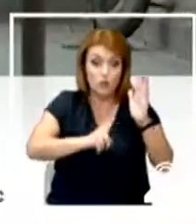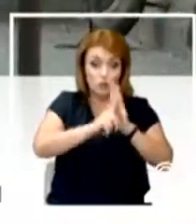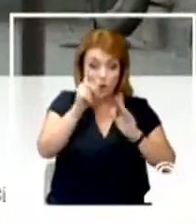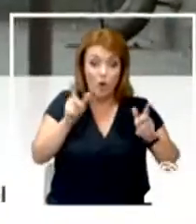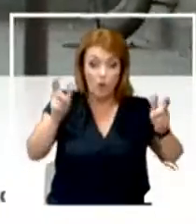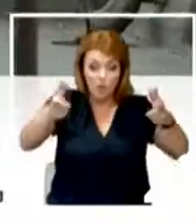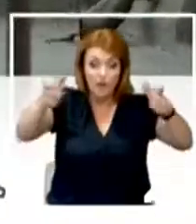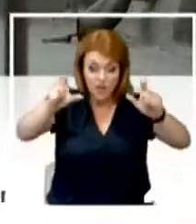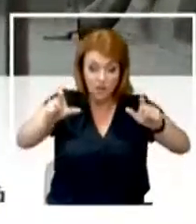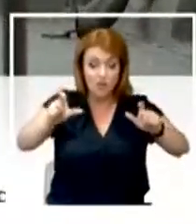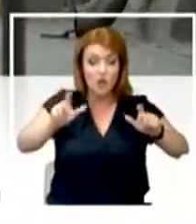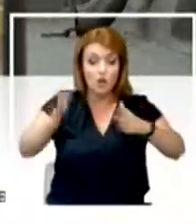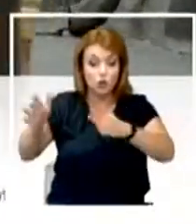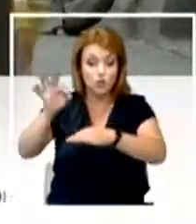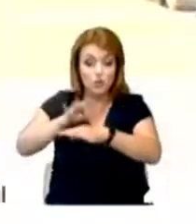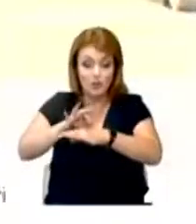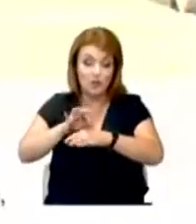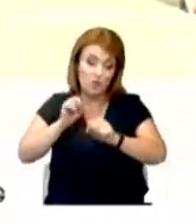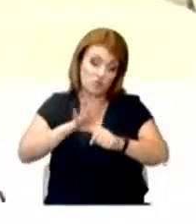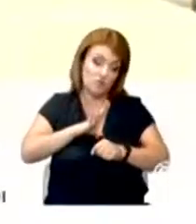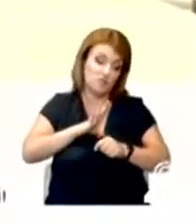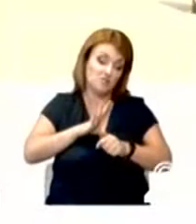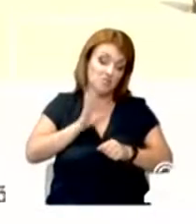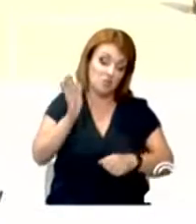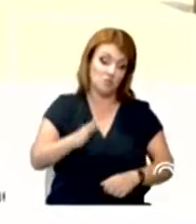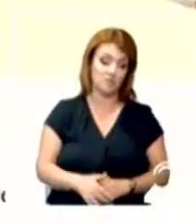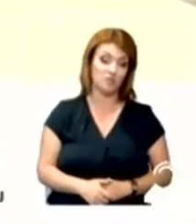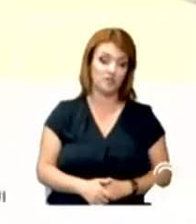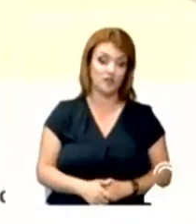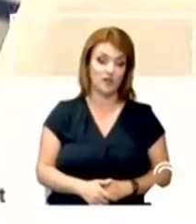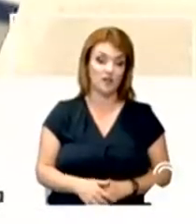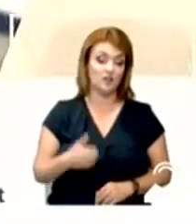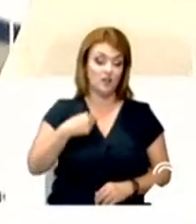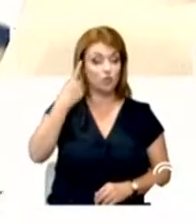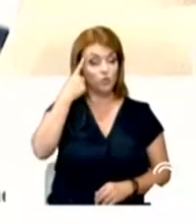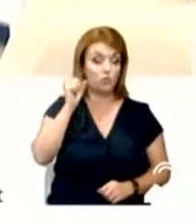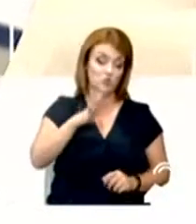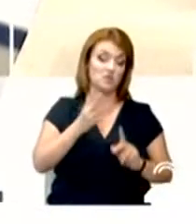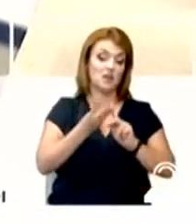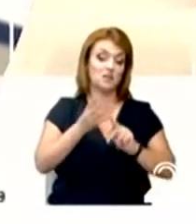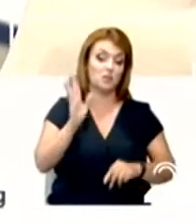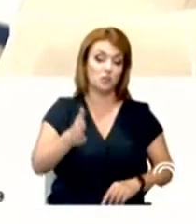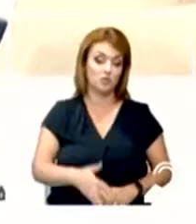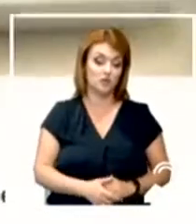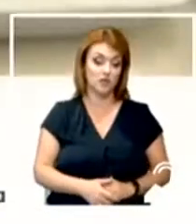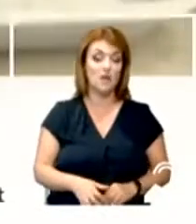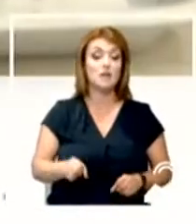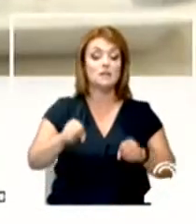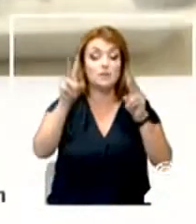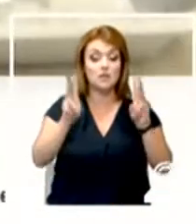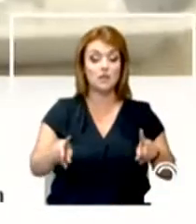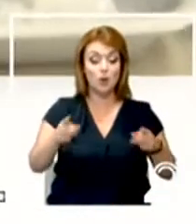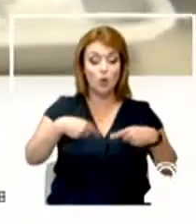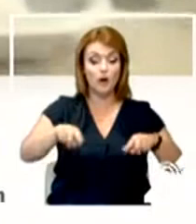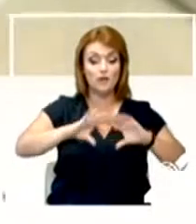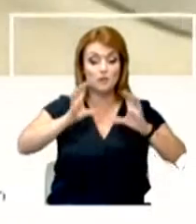să caut un centru de vaccinare cât de curând să mă vaccinez, că nu am nevoie și eu la al treilea vaccin. Experții OMS recomandă al doilea apel după